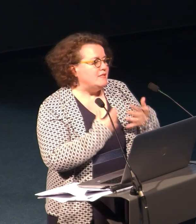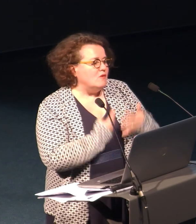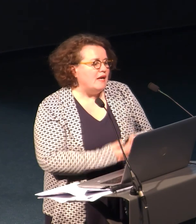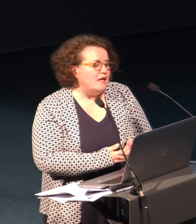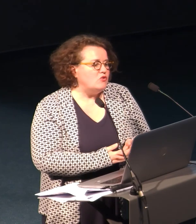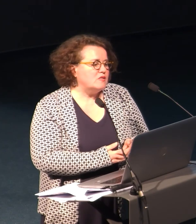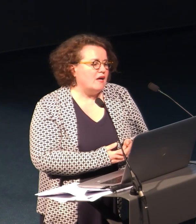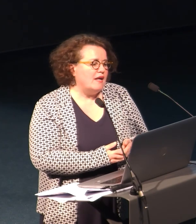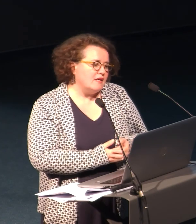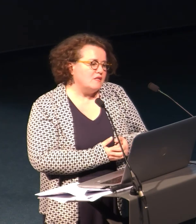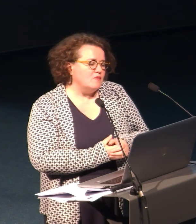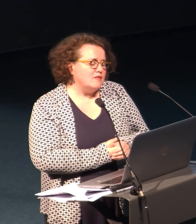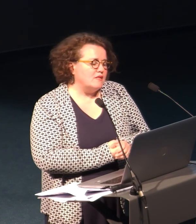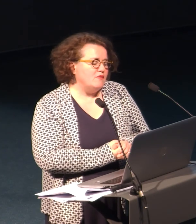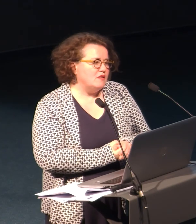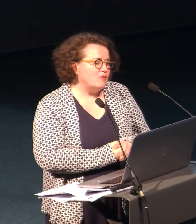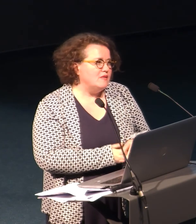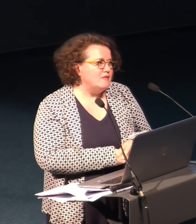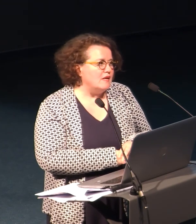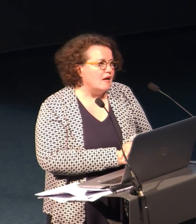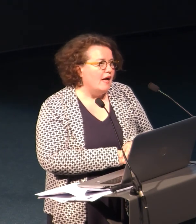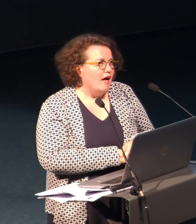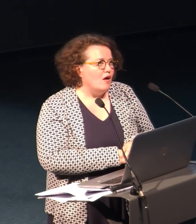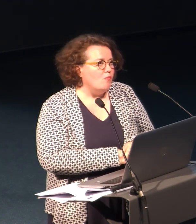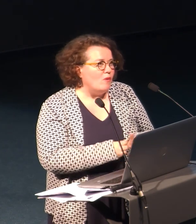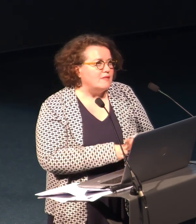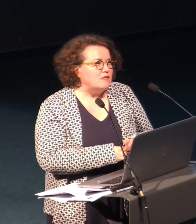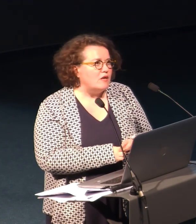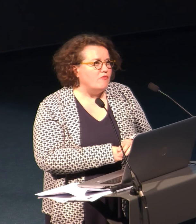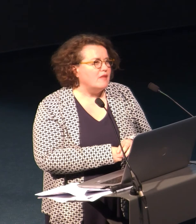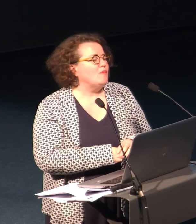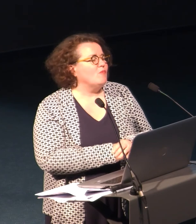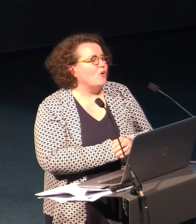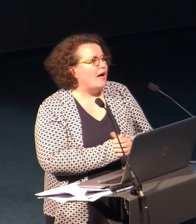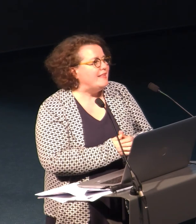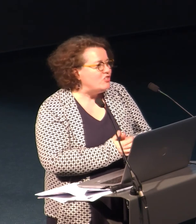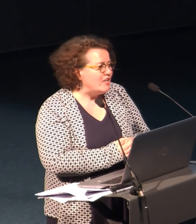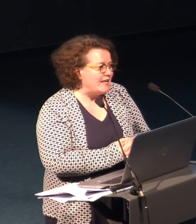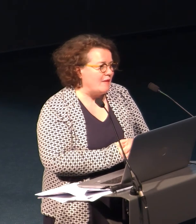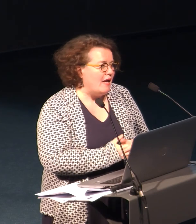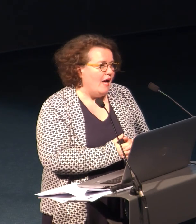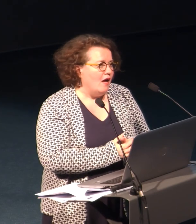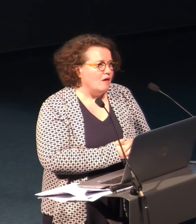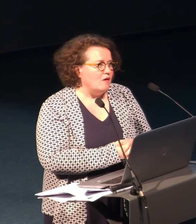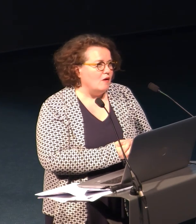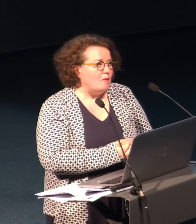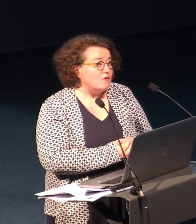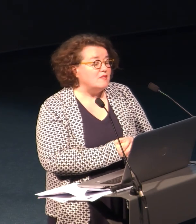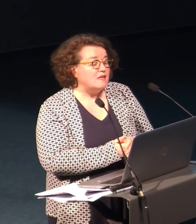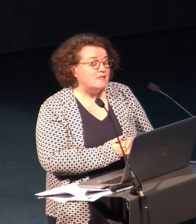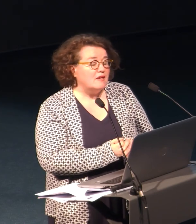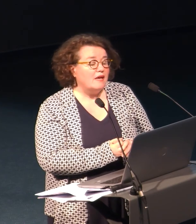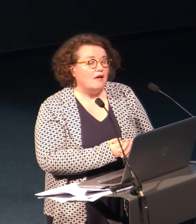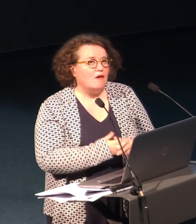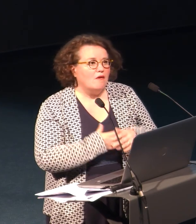si on allait jusqu'à l'interdiction des activités touristiques pour moi ce serait véritablement un échec parce que